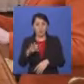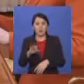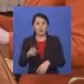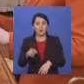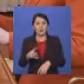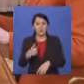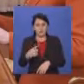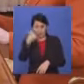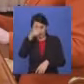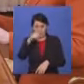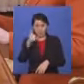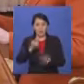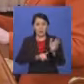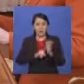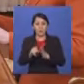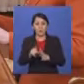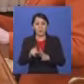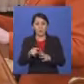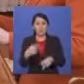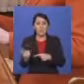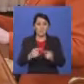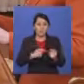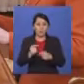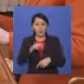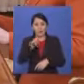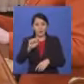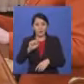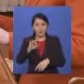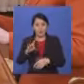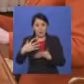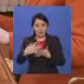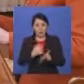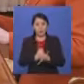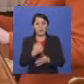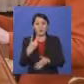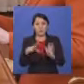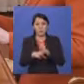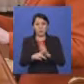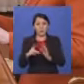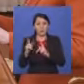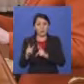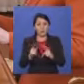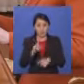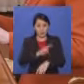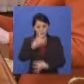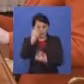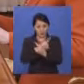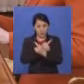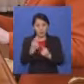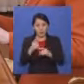Жомарт Тоқаев 2021 жылдың басында өтетін президенттік кадр резервінің екінші іріктеуіне дайындық жұмыстары туралы ақпарат